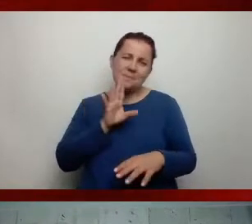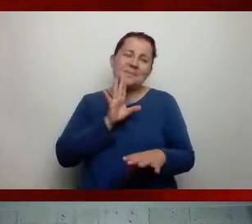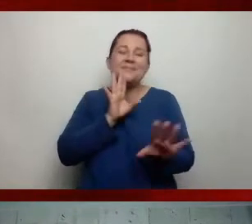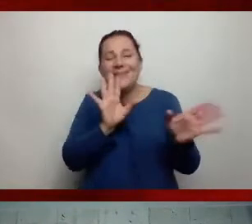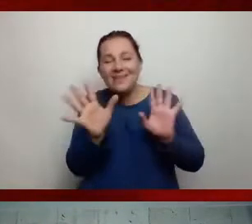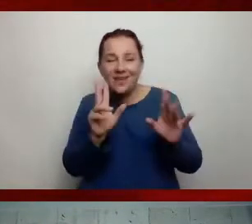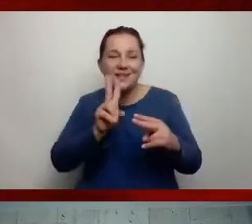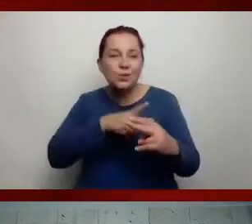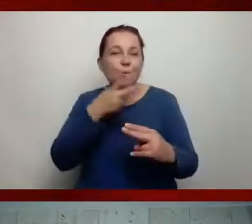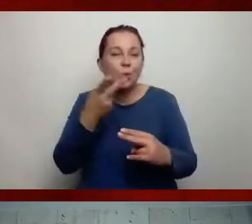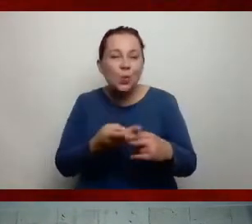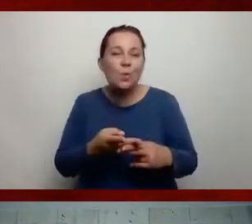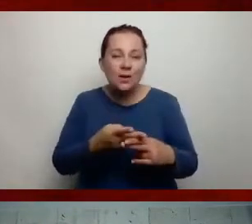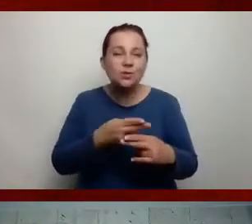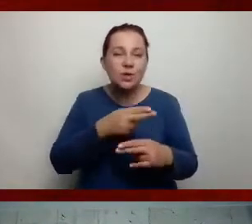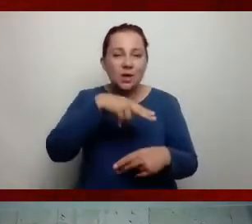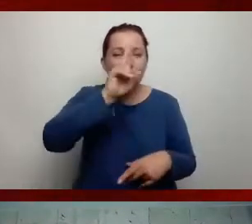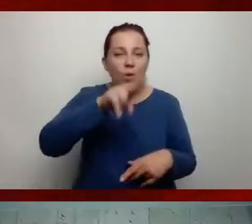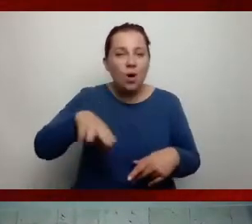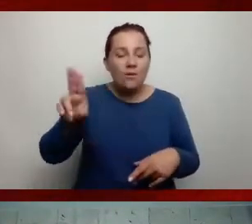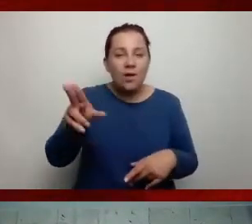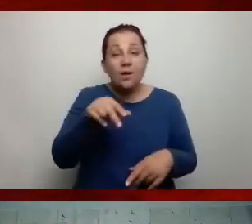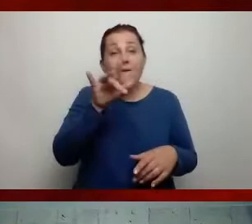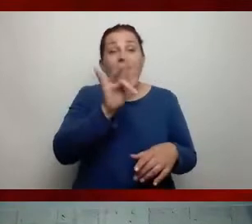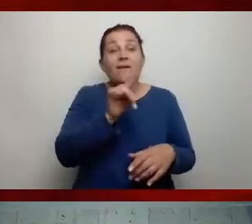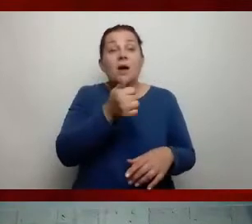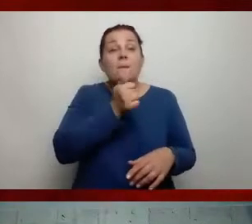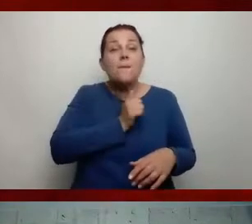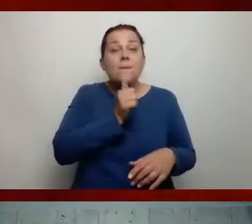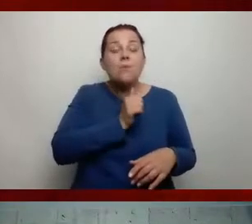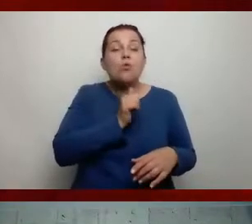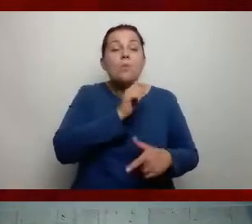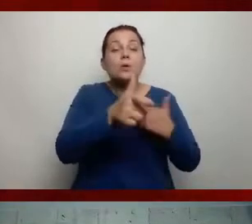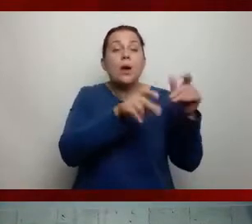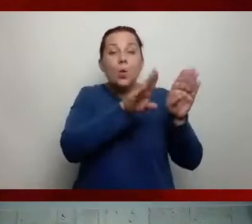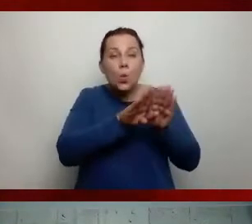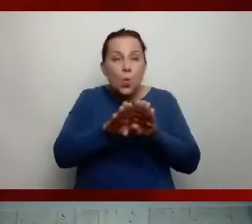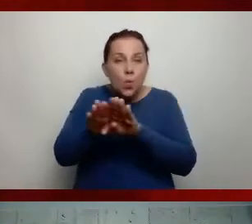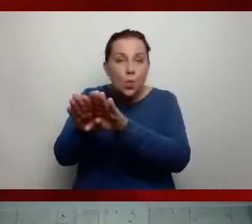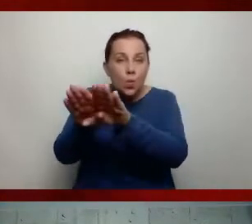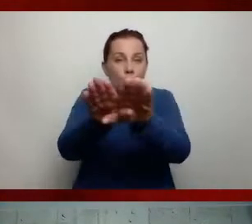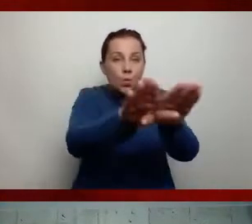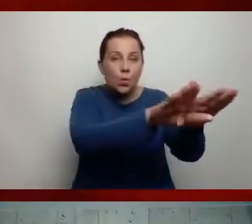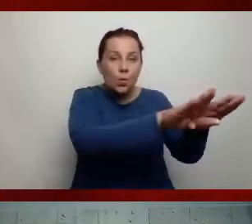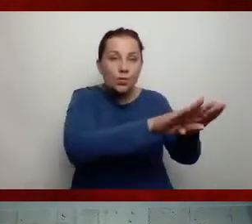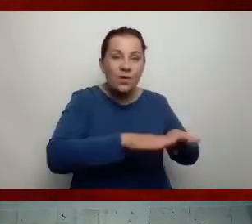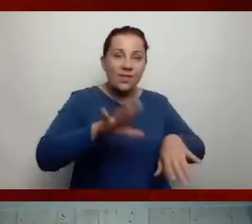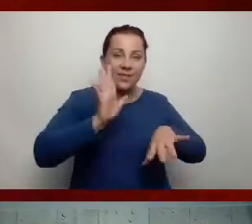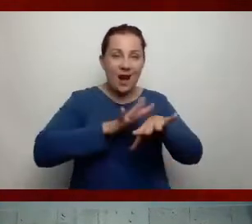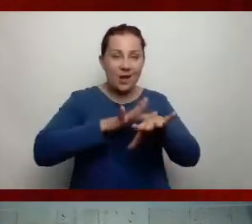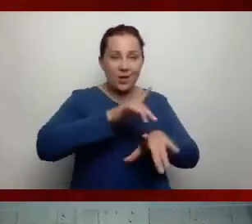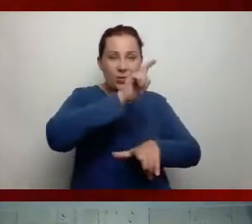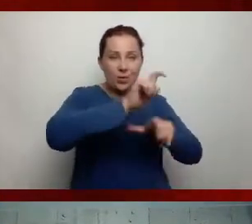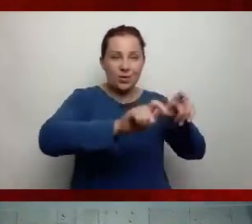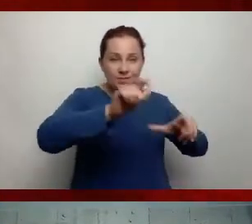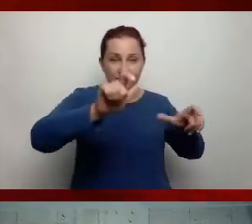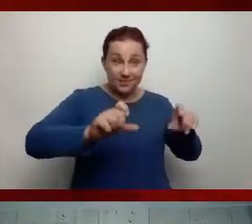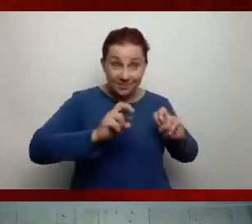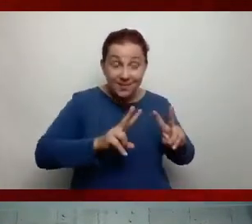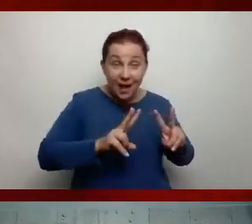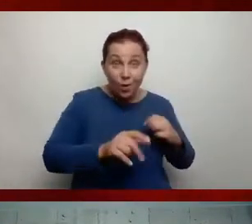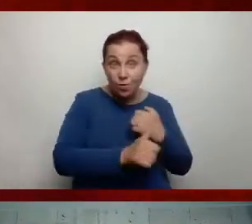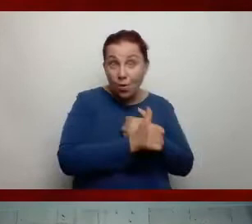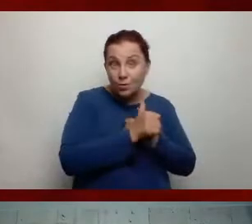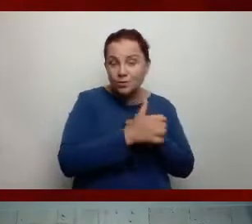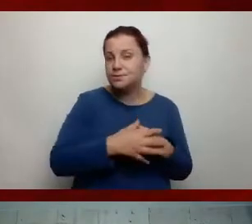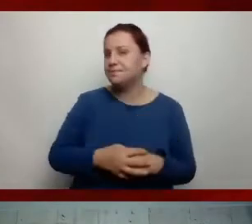norweskim, próbę, jakby to powiedzieć, uniwersalizacji indywidualizmu, tak? To jest coś w tym stylu. No,